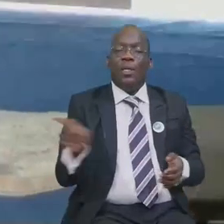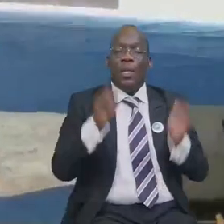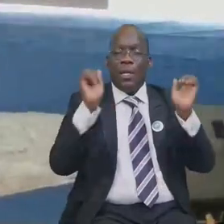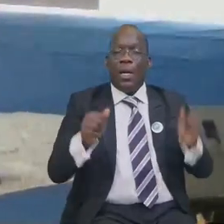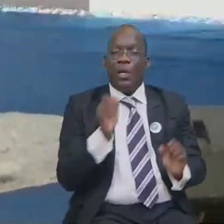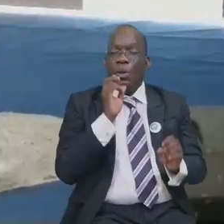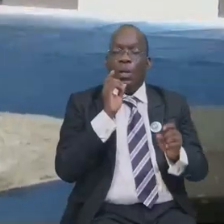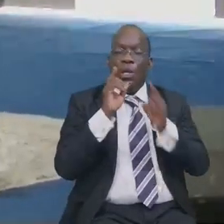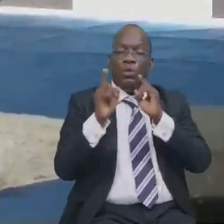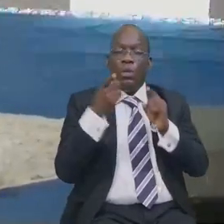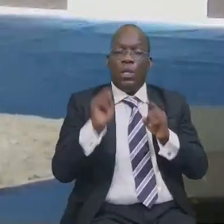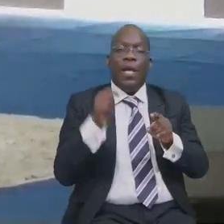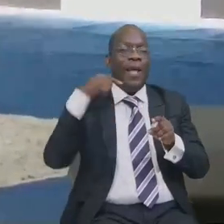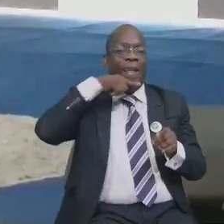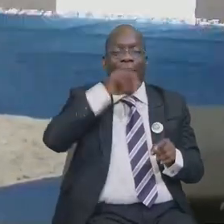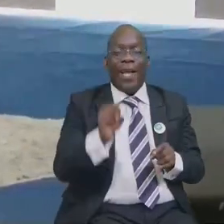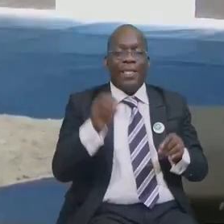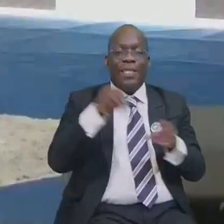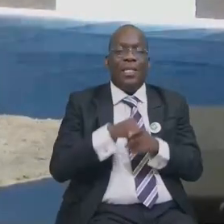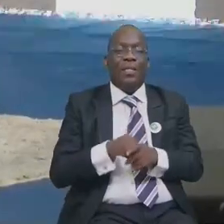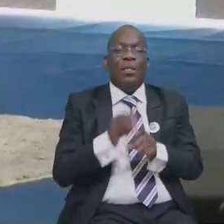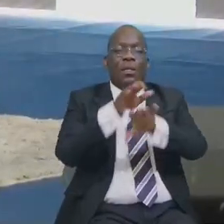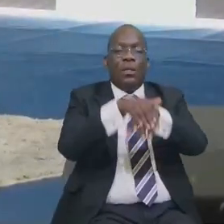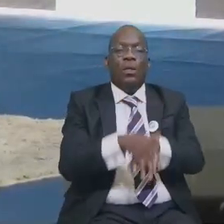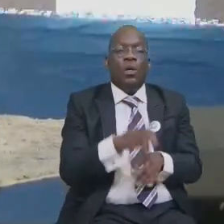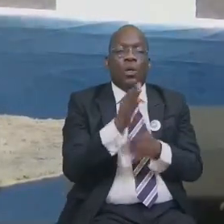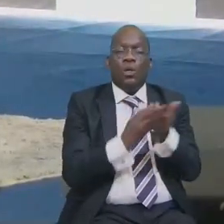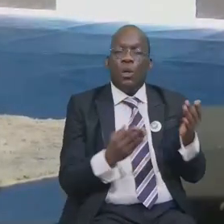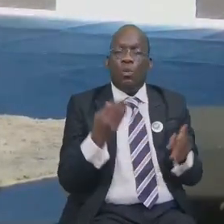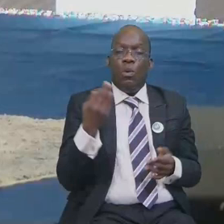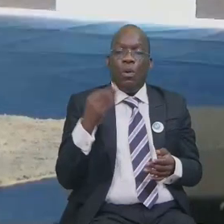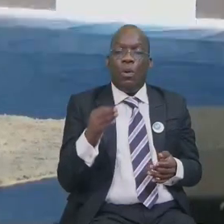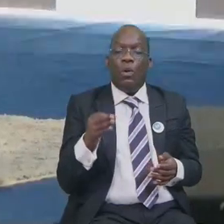des mensonges, pas hypocrisie. Certains sont emballés